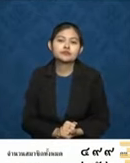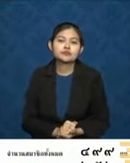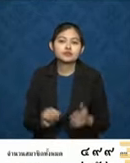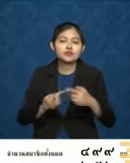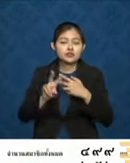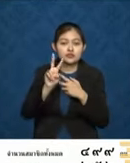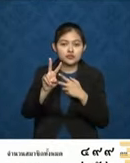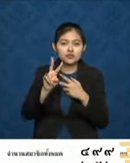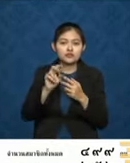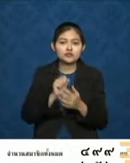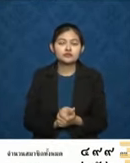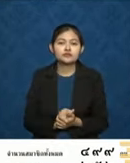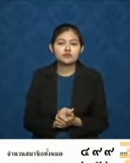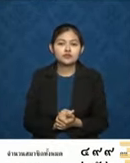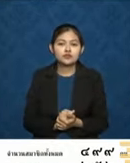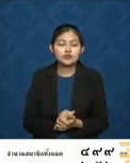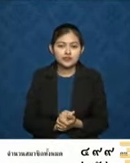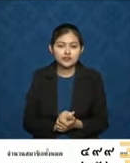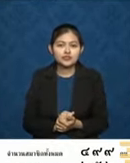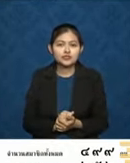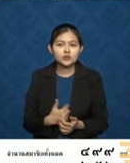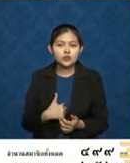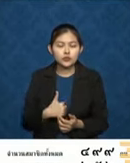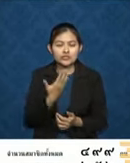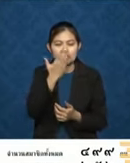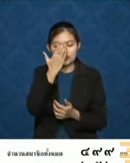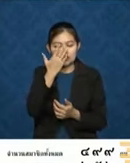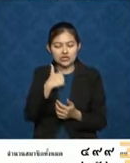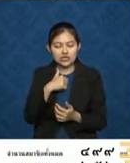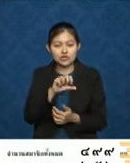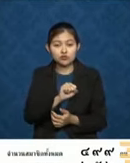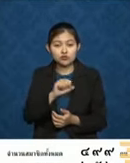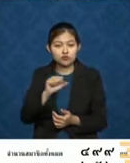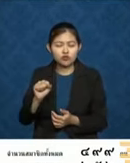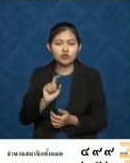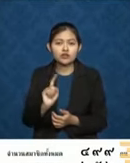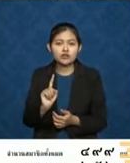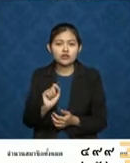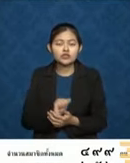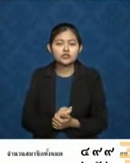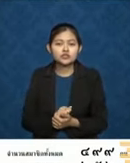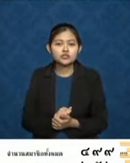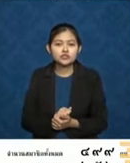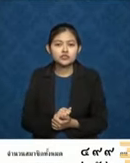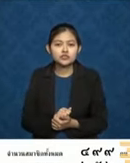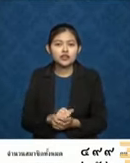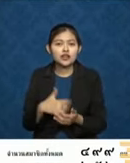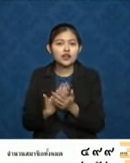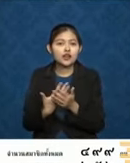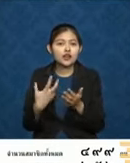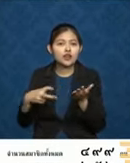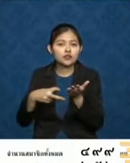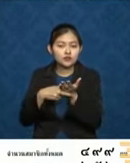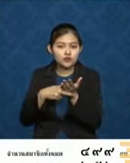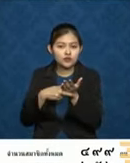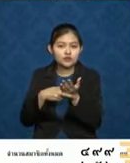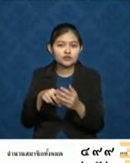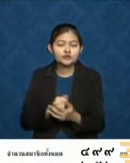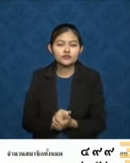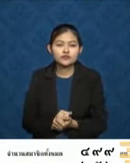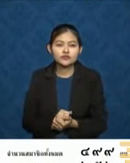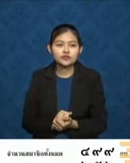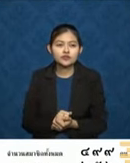ครับเป็นเรื่องที่ใกล้กับตัวเรามากในการเป็นผู้แทนราษฎรก็คือเรื่องราคาตัว๋เครื่องบิน